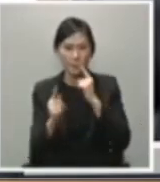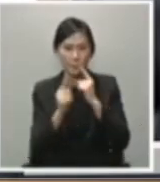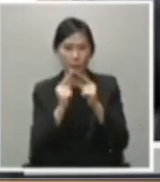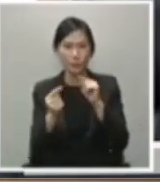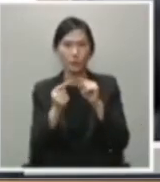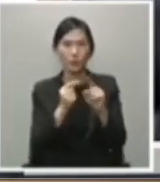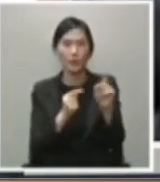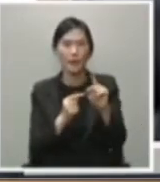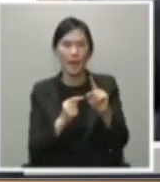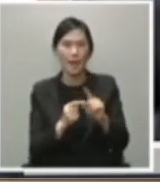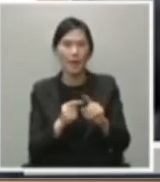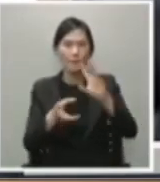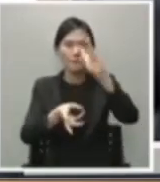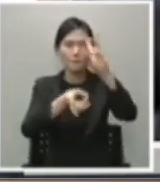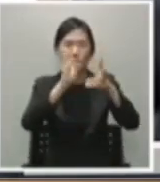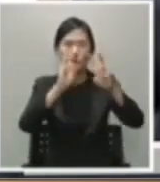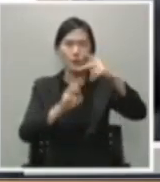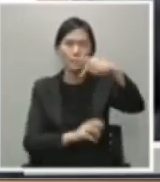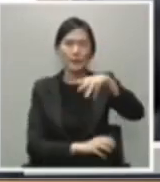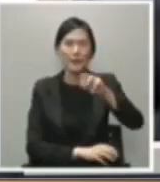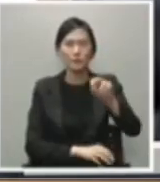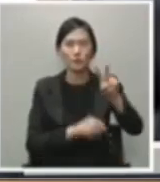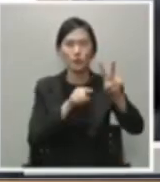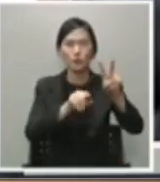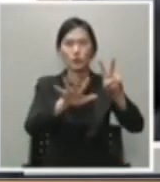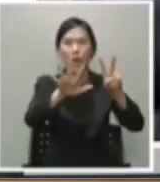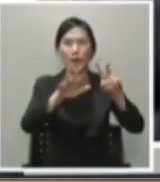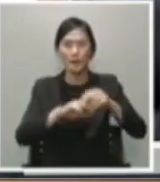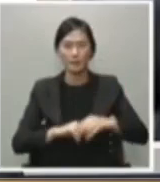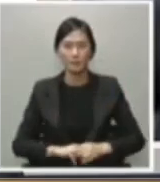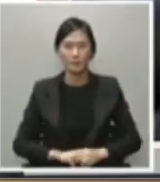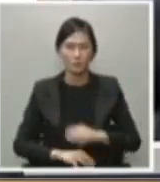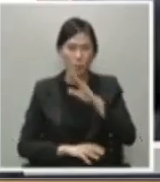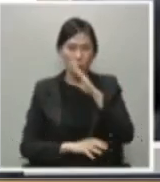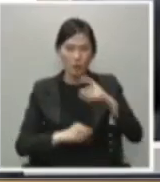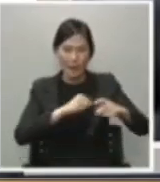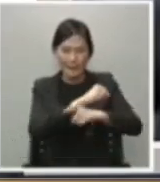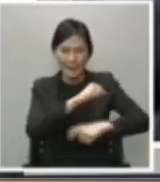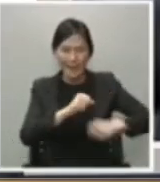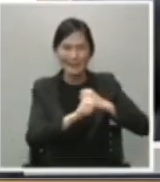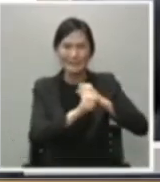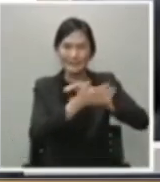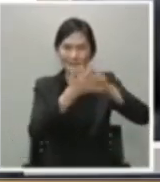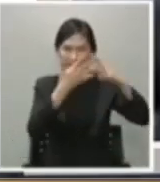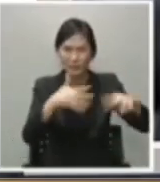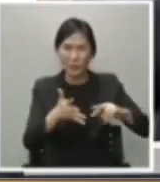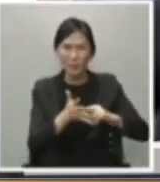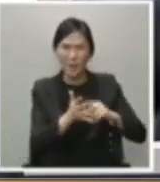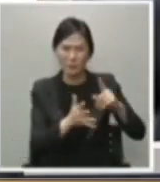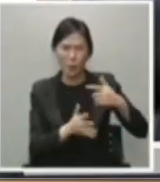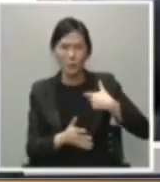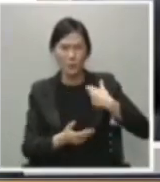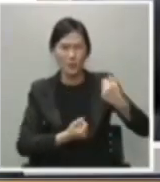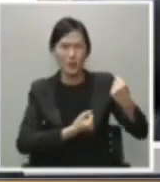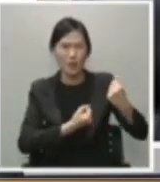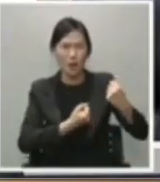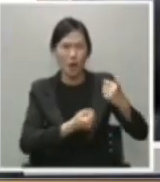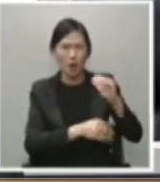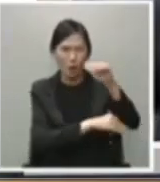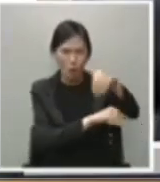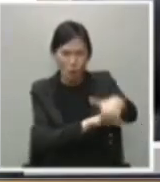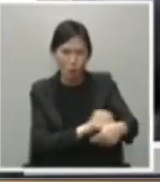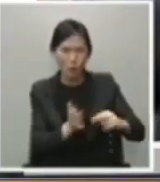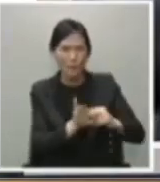2.5 เสร็จนาอย่าเผาฟางครับเราต้องมีรถอัดฟางครับ มาให้เกษตรกรอัดฟางเก็บไว้ให้วัว